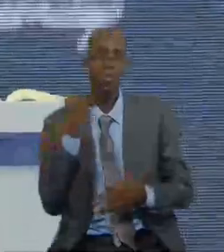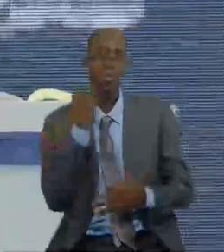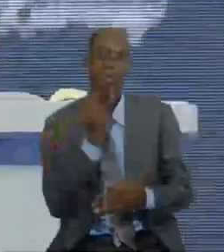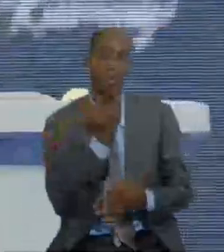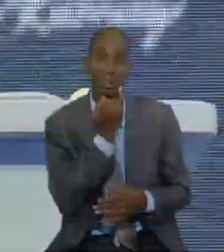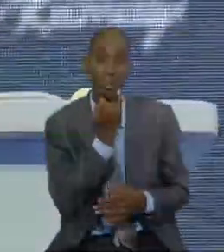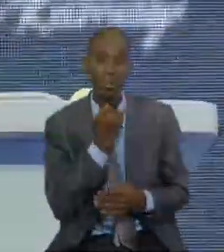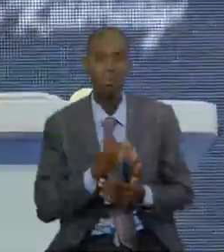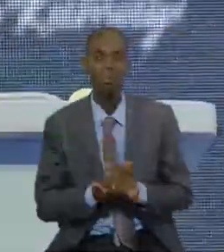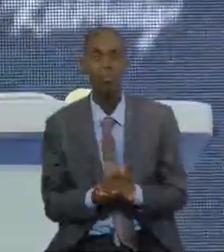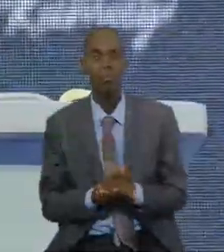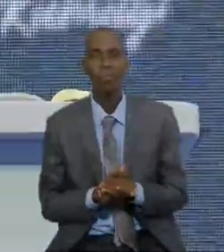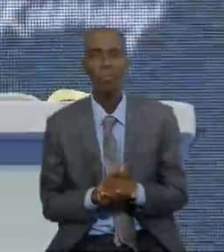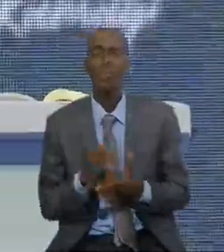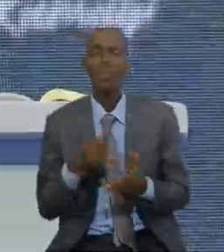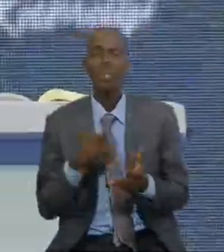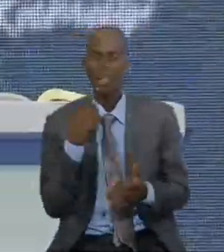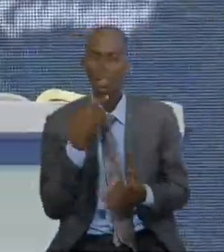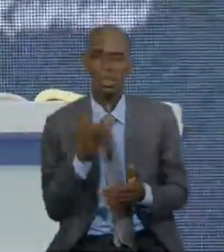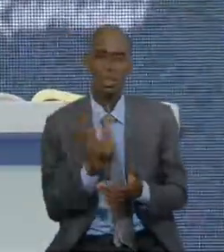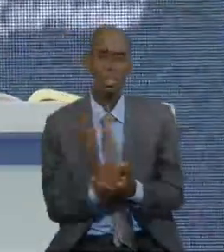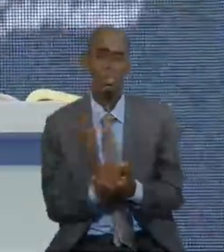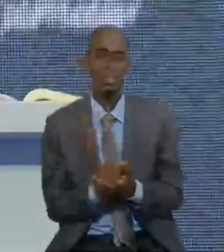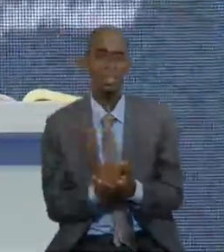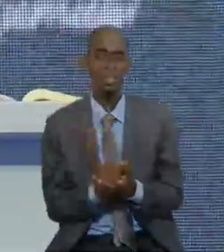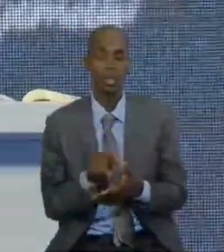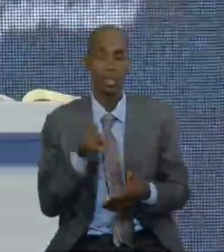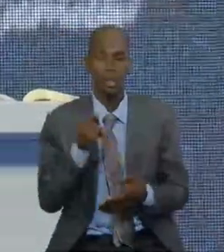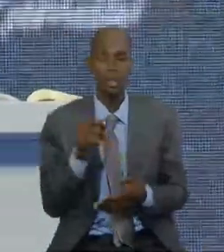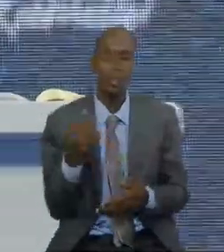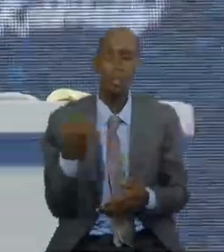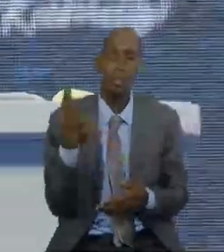Eddy vous étiez privé du droit de cité en Israël